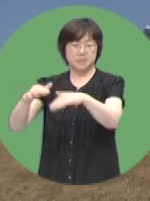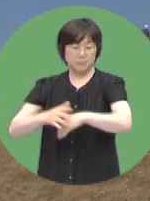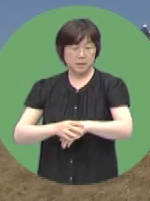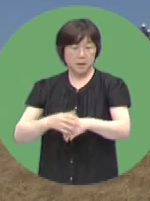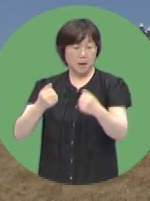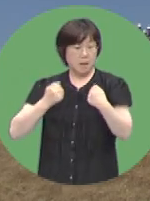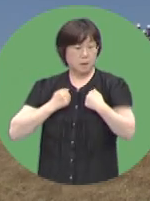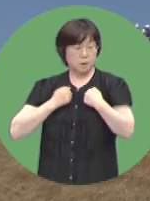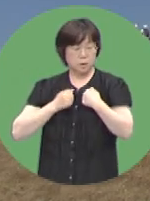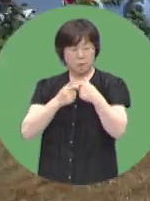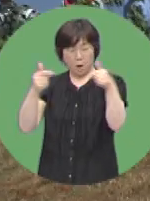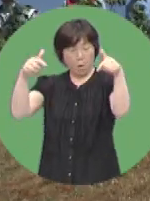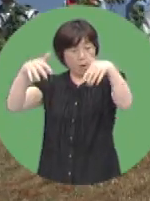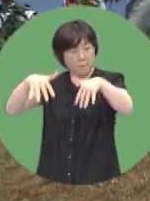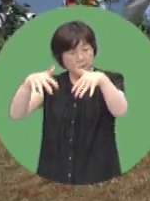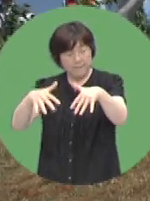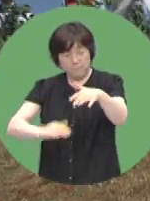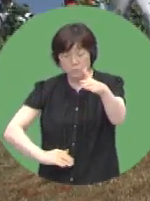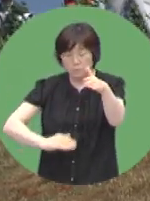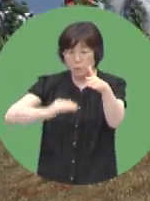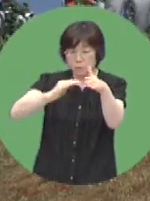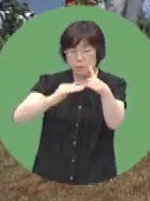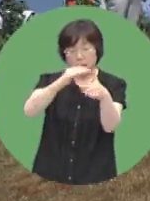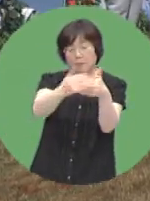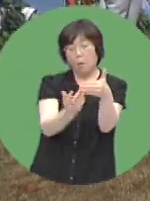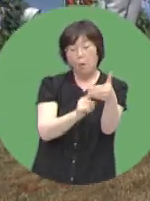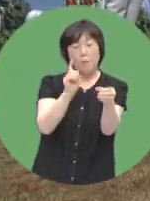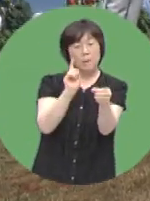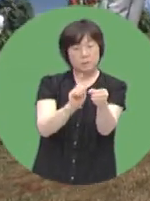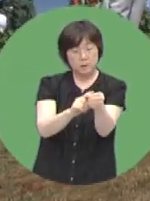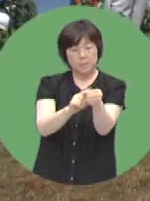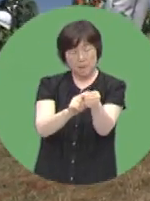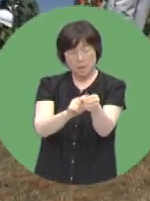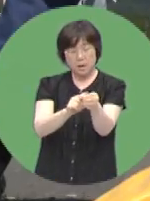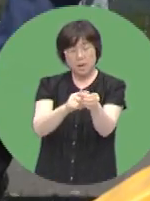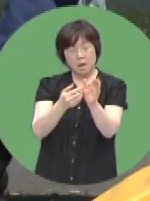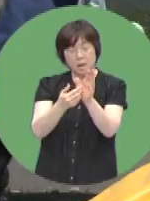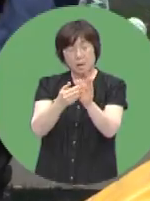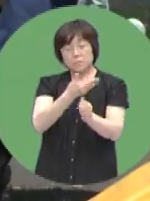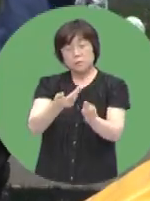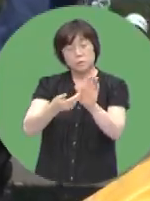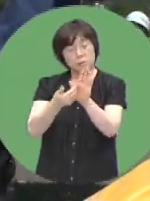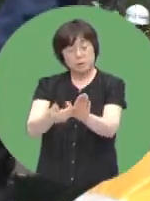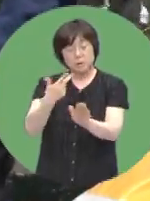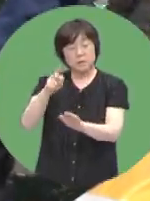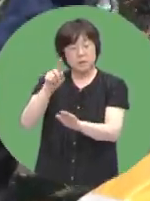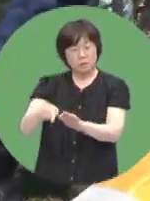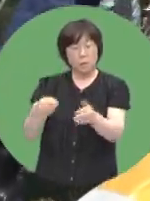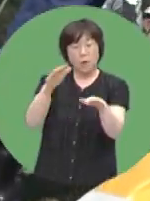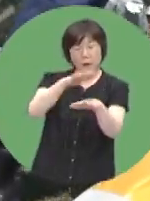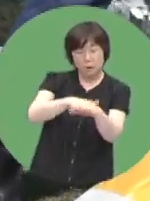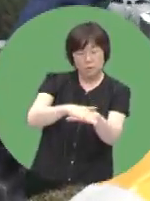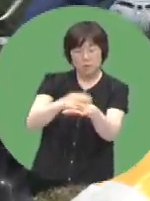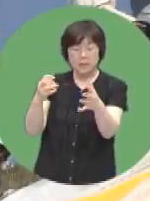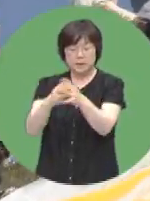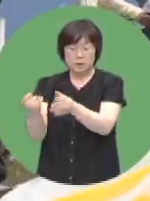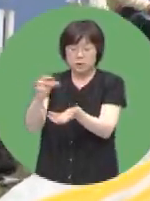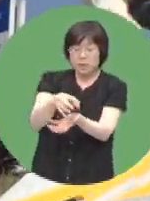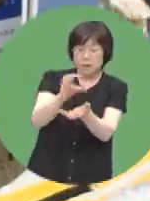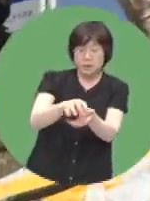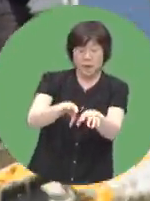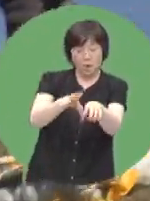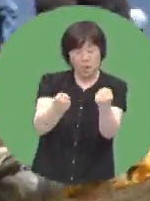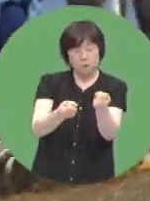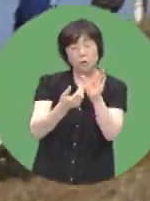演習では大雨による増水から堤防を守るため防水シートを張ったり、石を流し込んで決壊を防ぐ作業